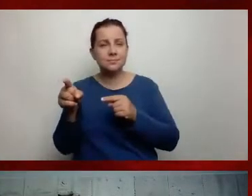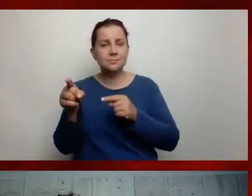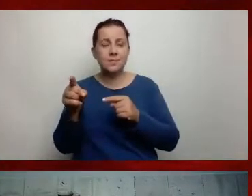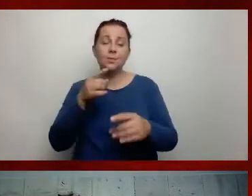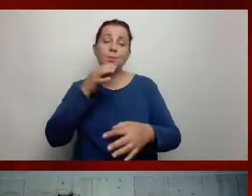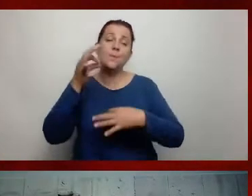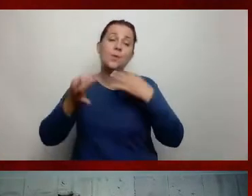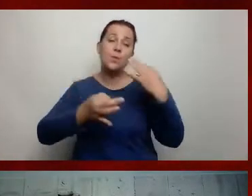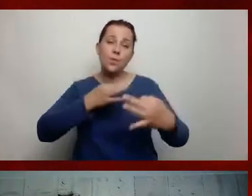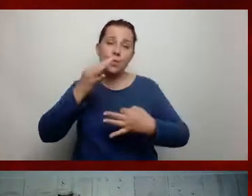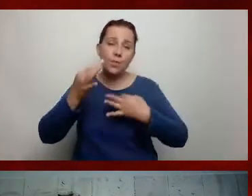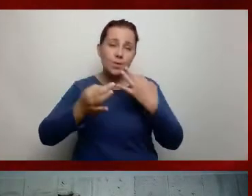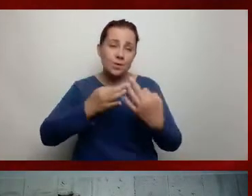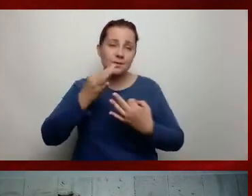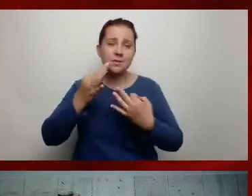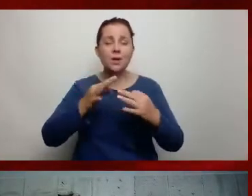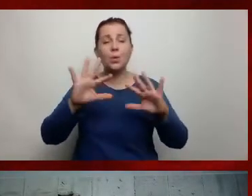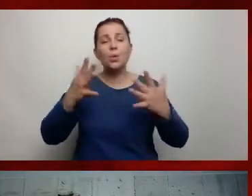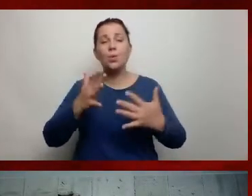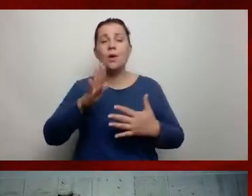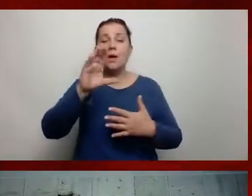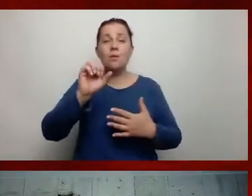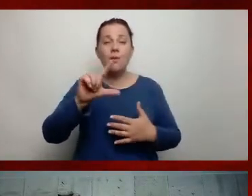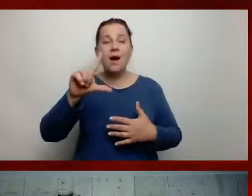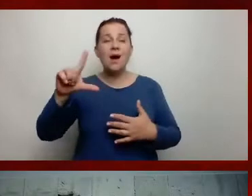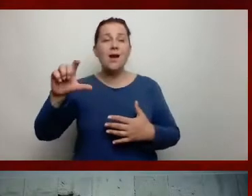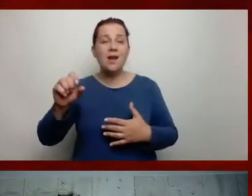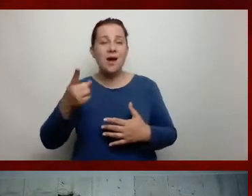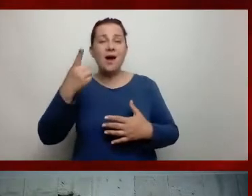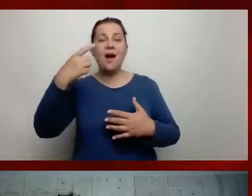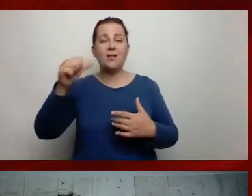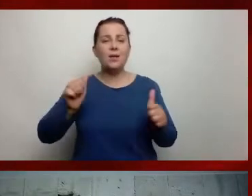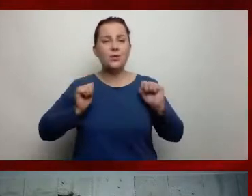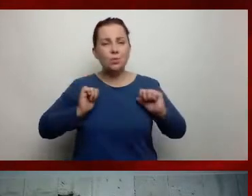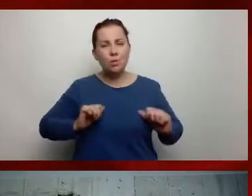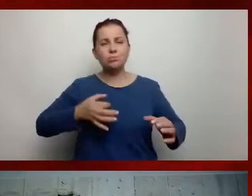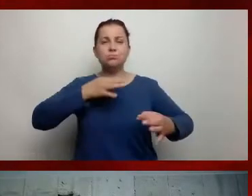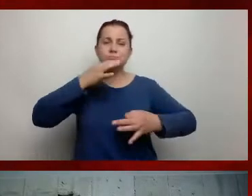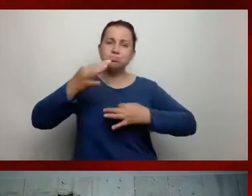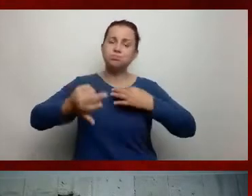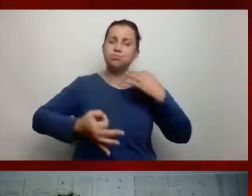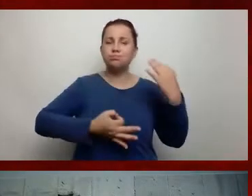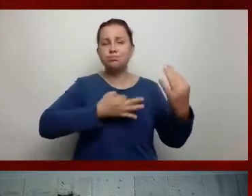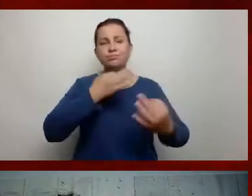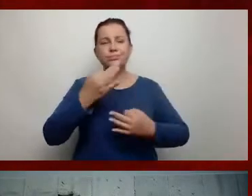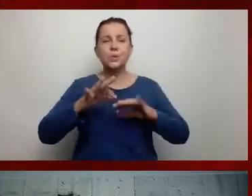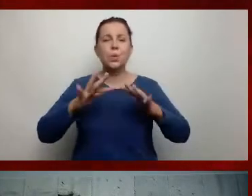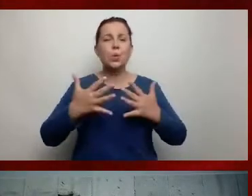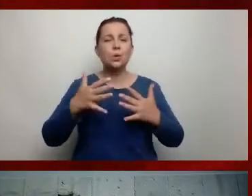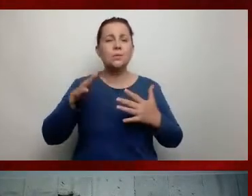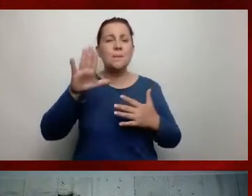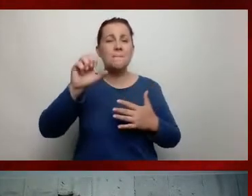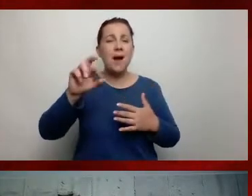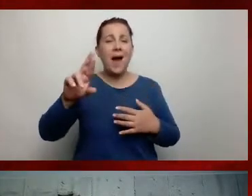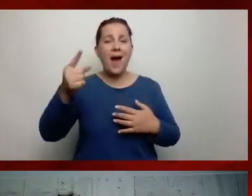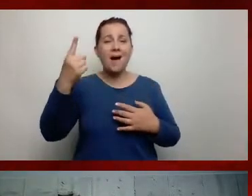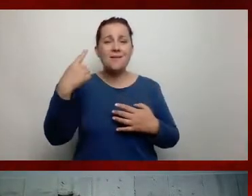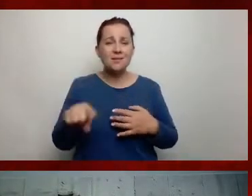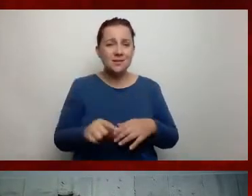piosenki balladowej, no, czy był w pewnym sensie bardem piosenki też pewnej takiej